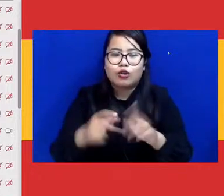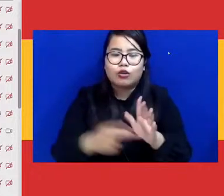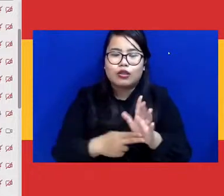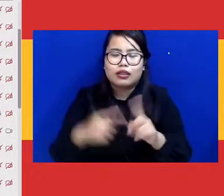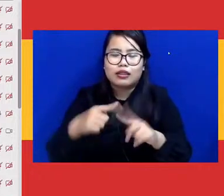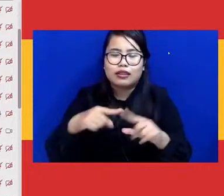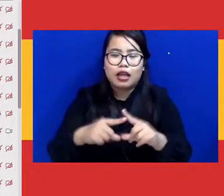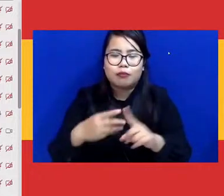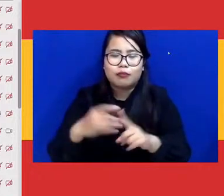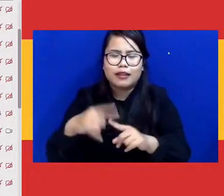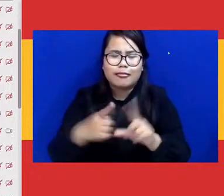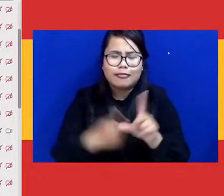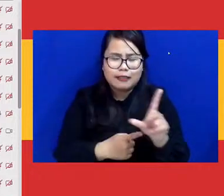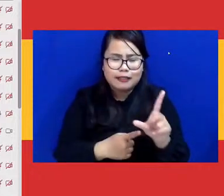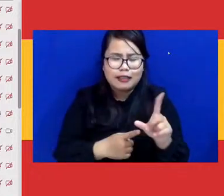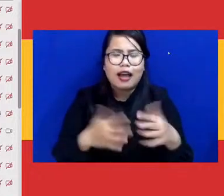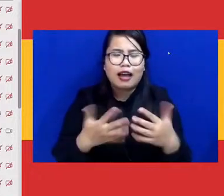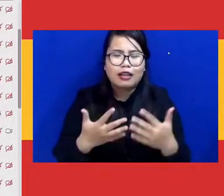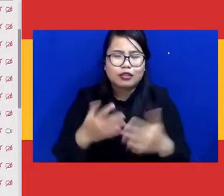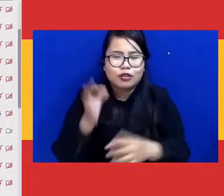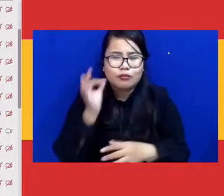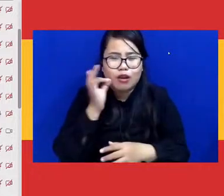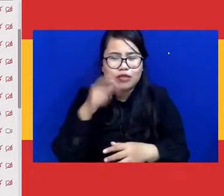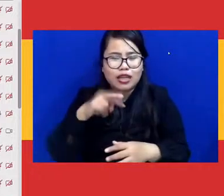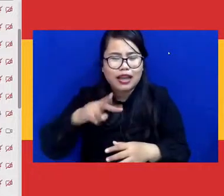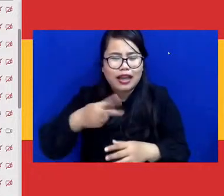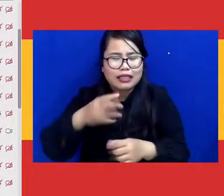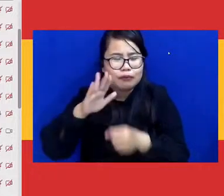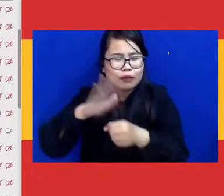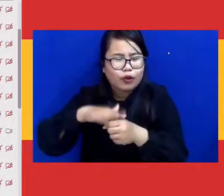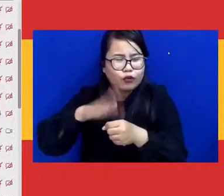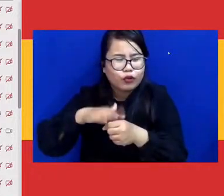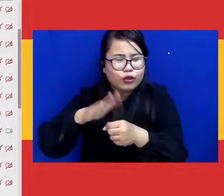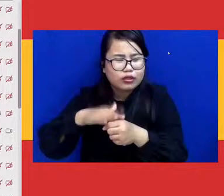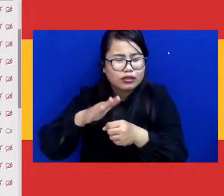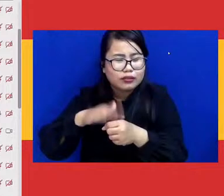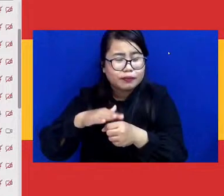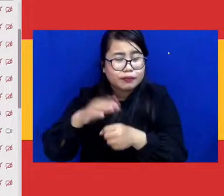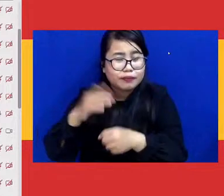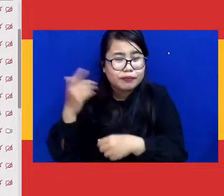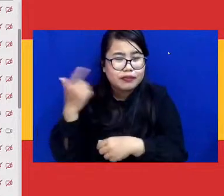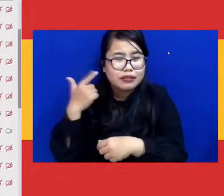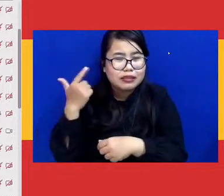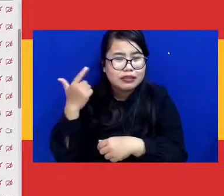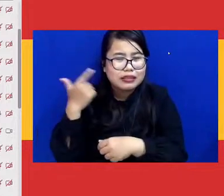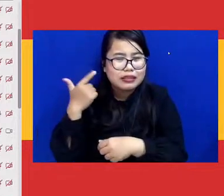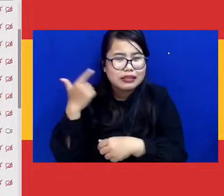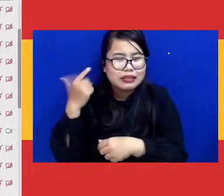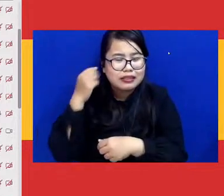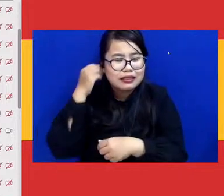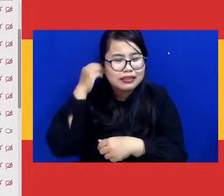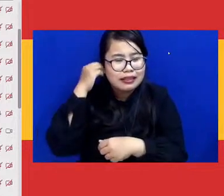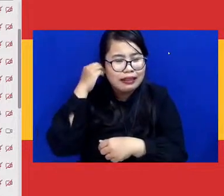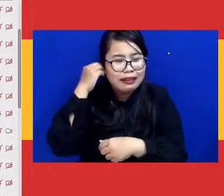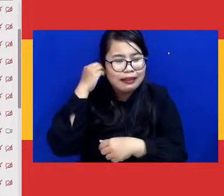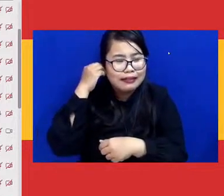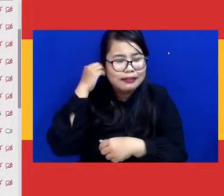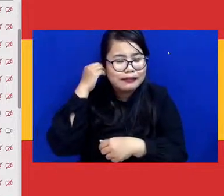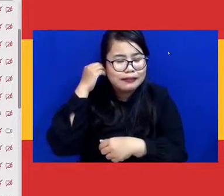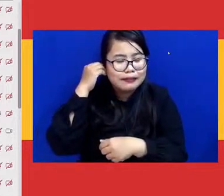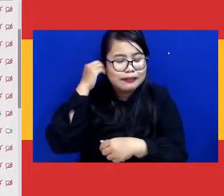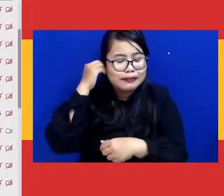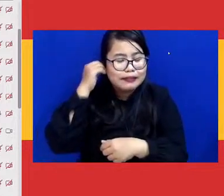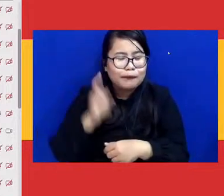ada saya ganti dulu mic ya. Sudah lebih baik kah? Mudah-mudahan ya. Ada partisipasi,